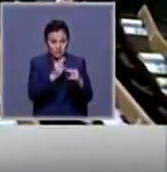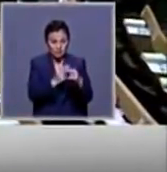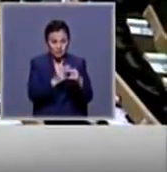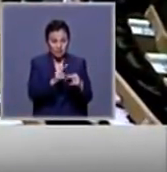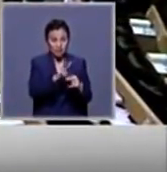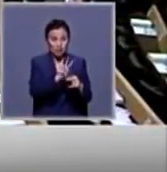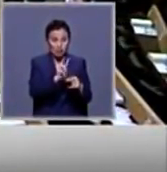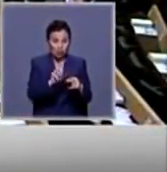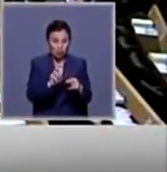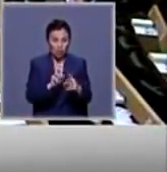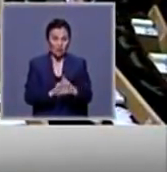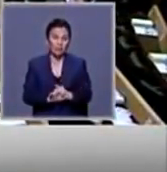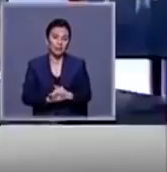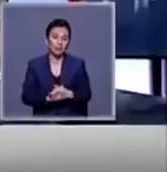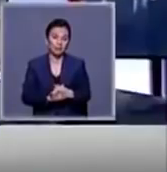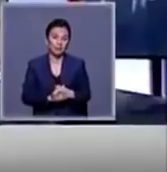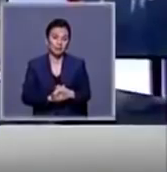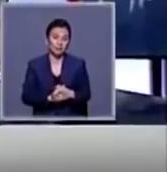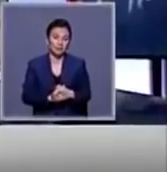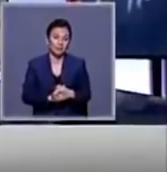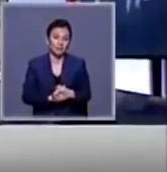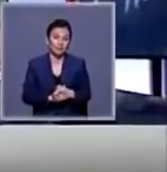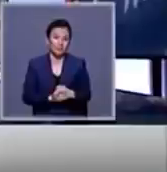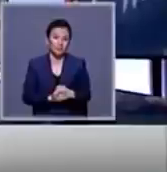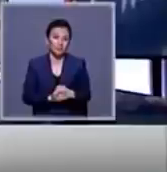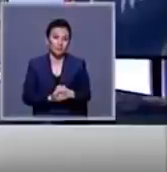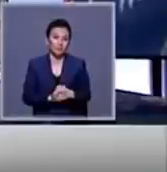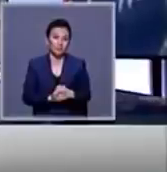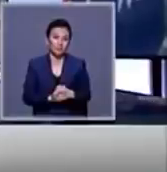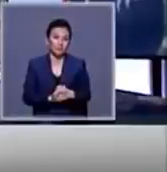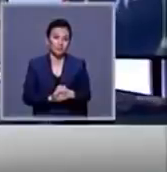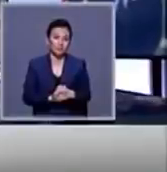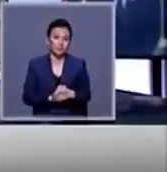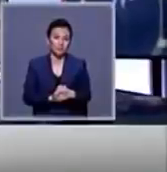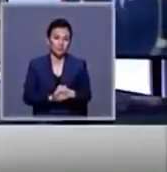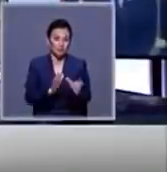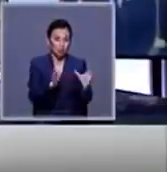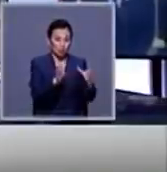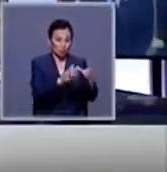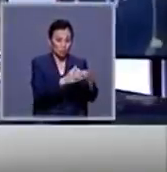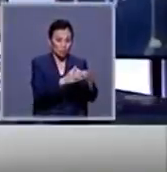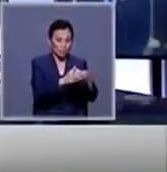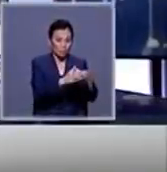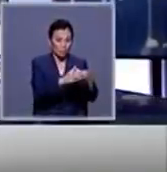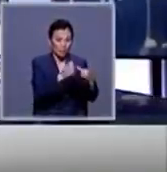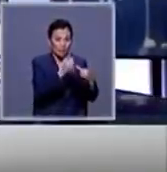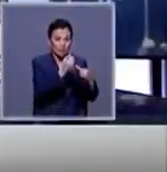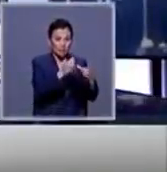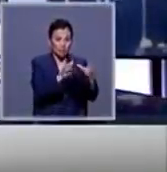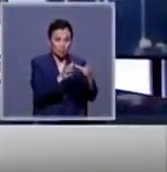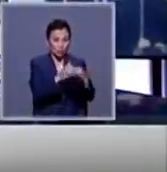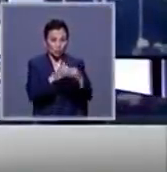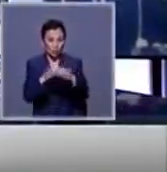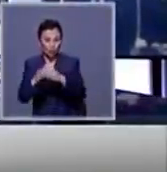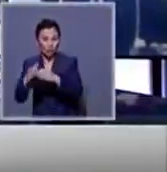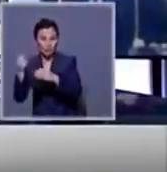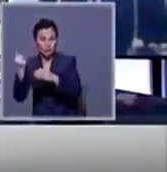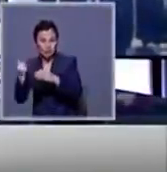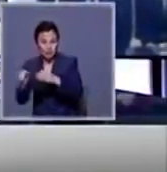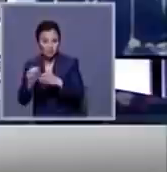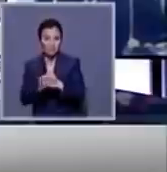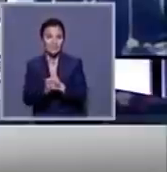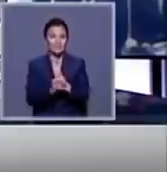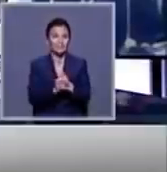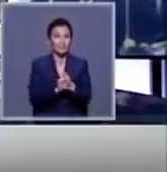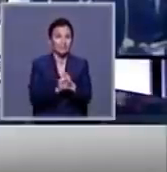ช่ไหมหรืออย่างที่เราอธิบายคือว่า10มันมาจาก10กลุ่มใช่ป่ะกลุ่มละ20มีประเภทที่มาสมัครเอง